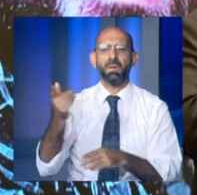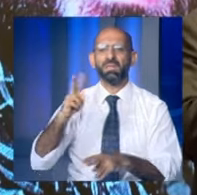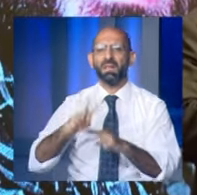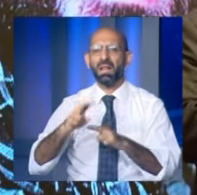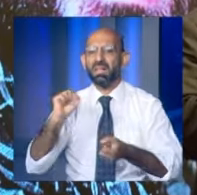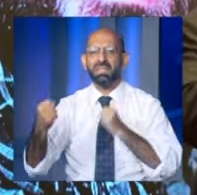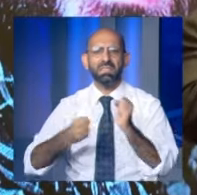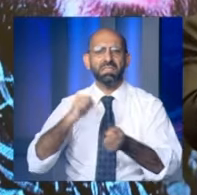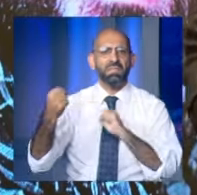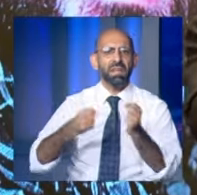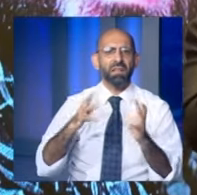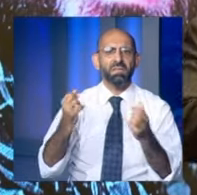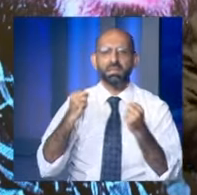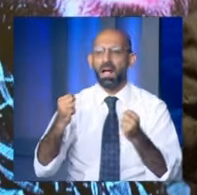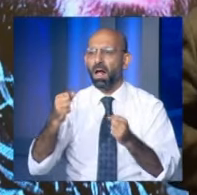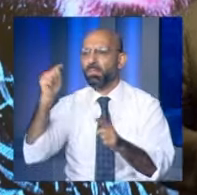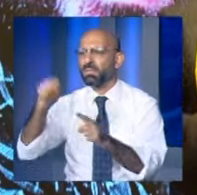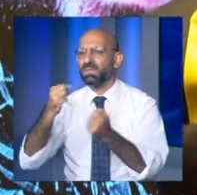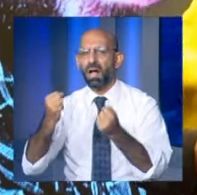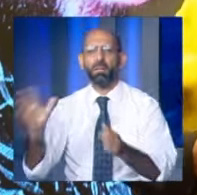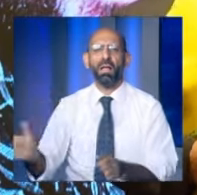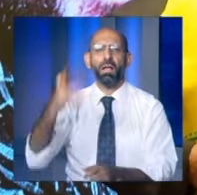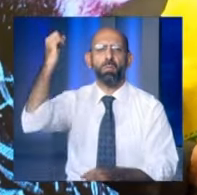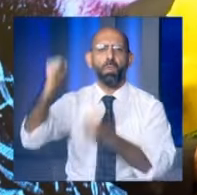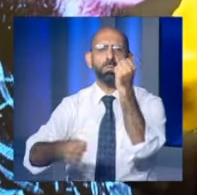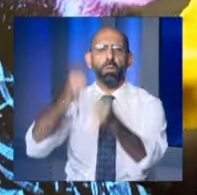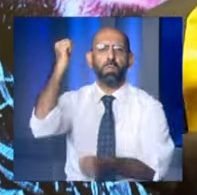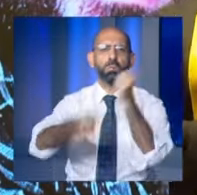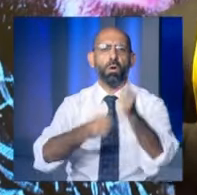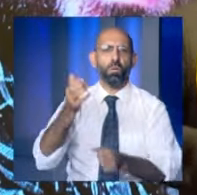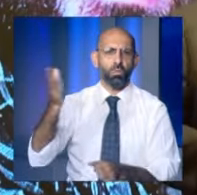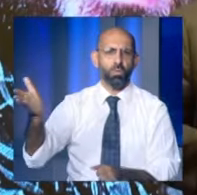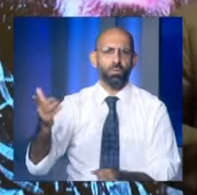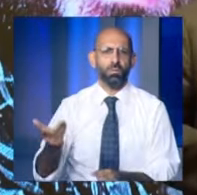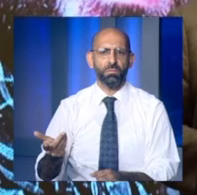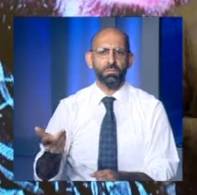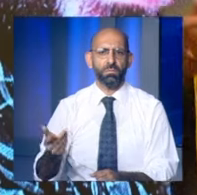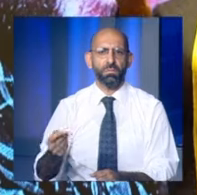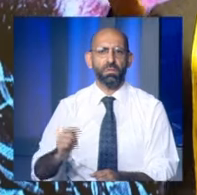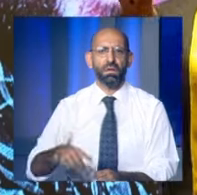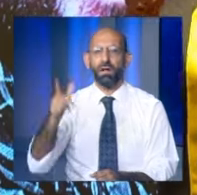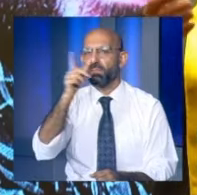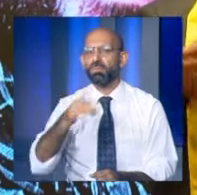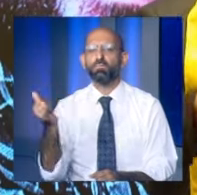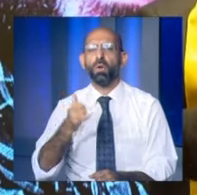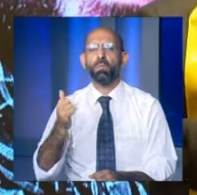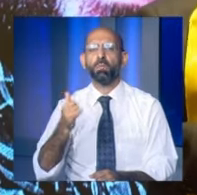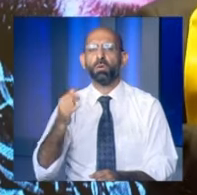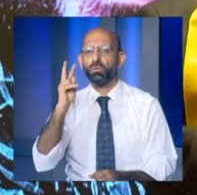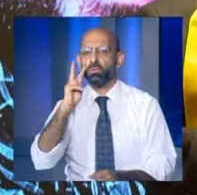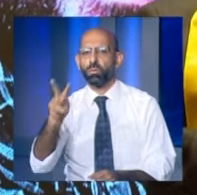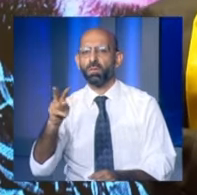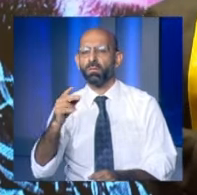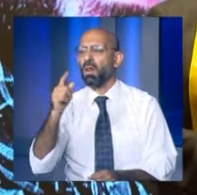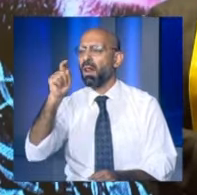بمشاعر الانهزام لأنه لا يستطيع أن يبلع أنه لم يستطع أن يحقق